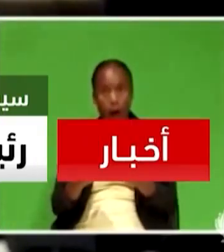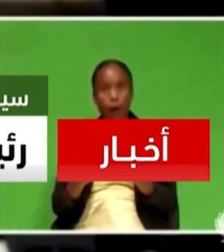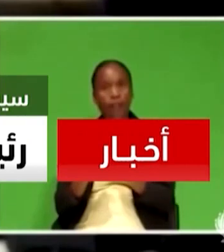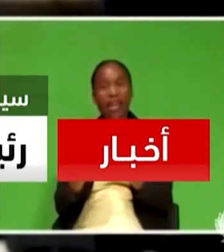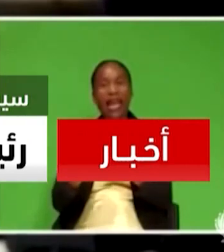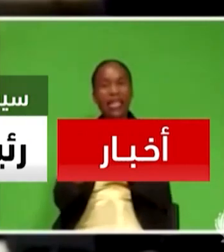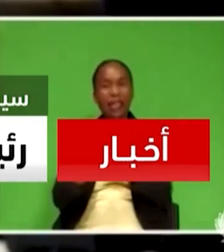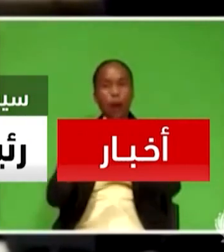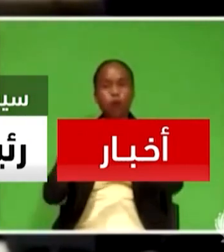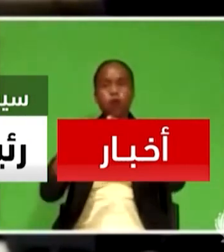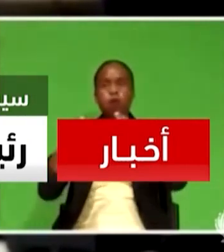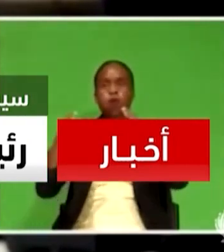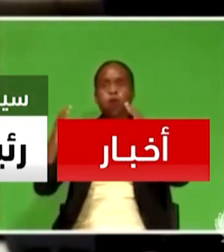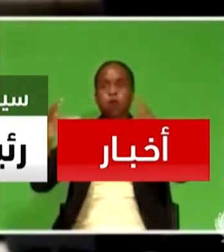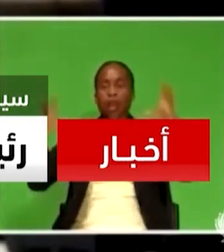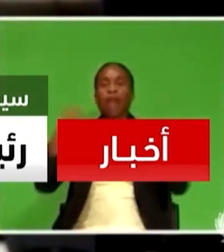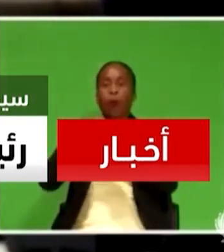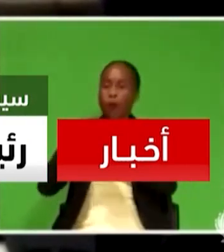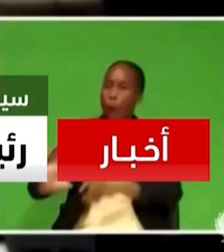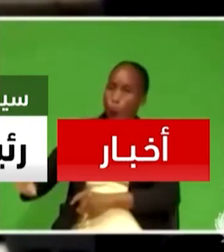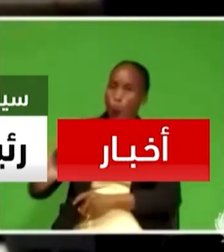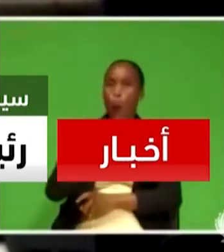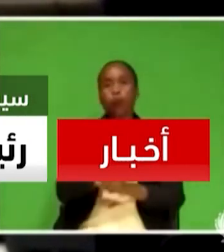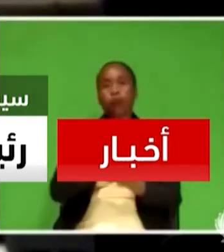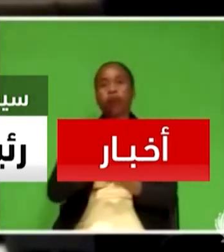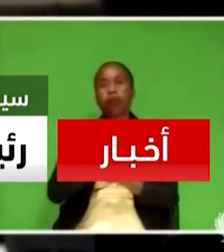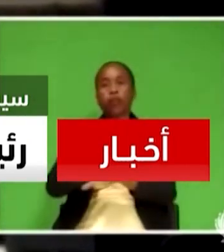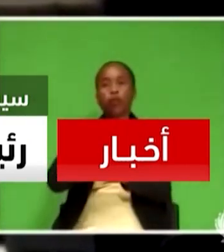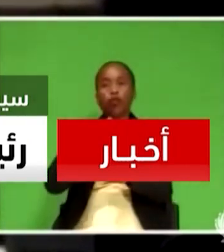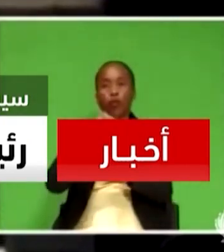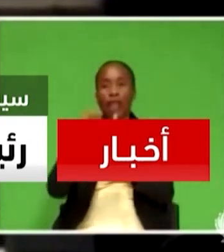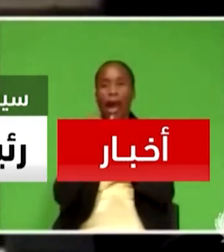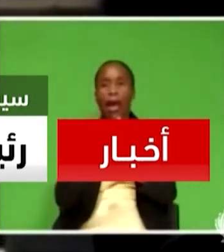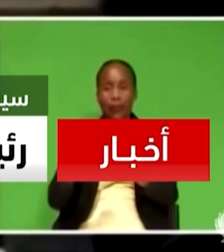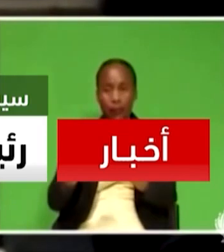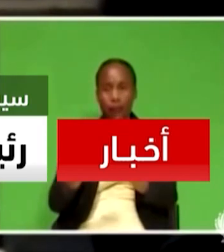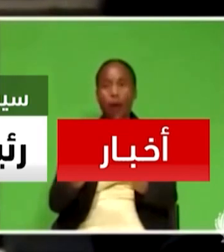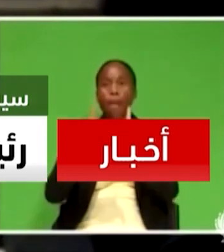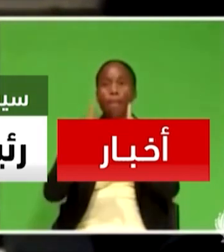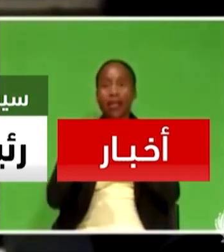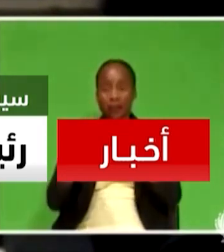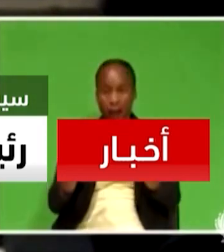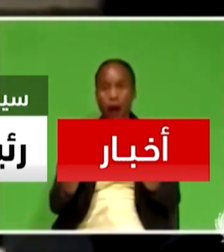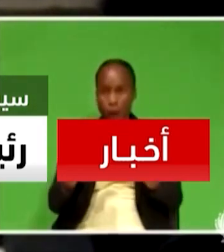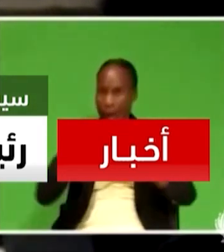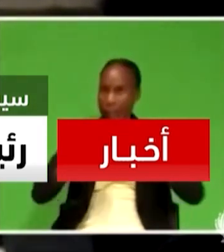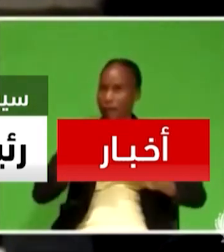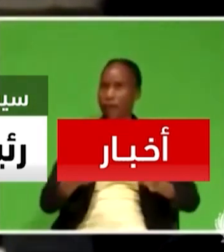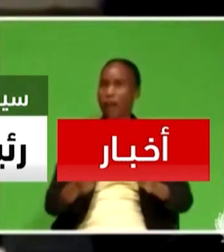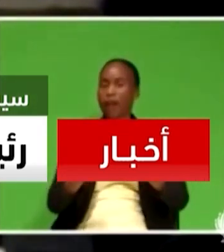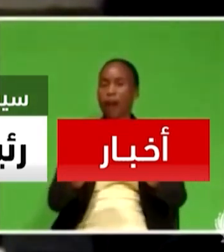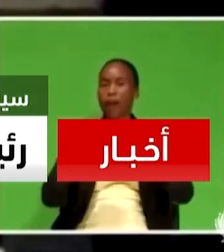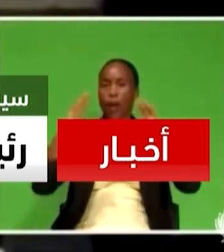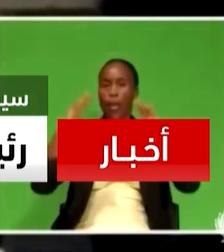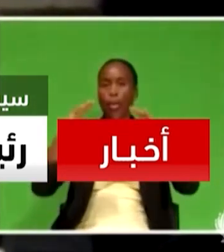الان تطورت الازمه بشكل تدريجي لتؤثر على كل جزء من المجتمع يجب